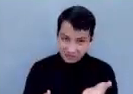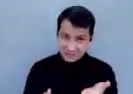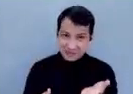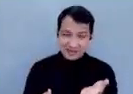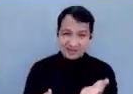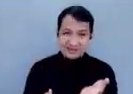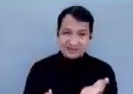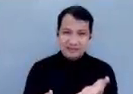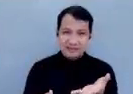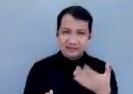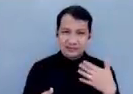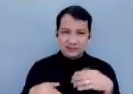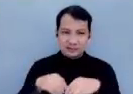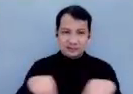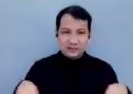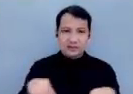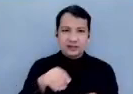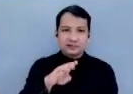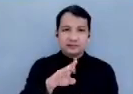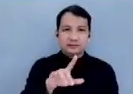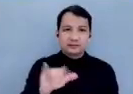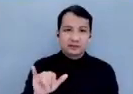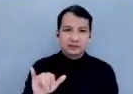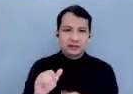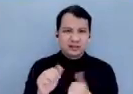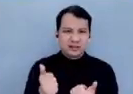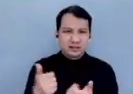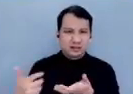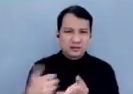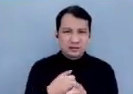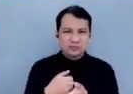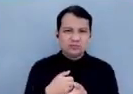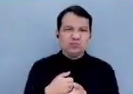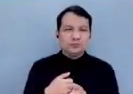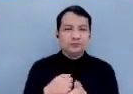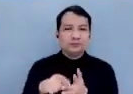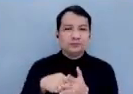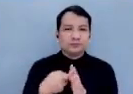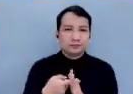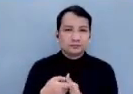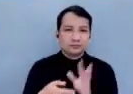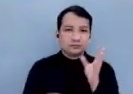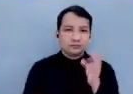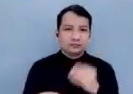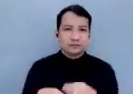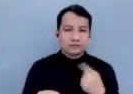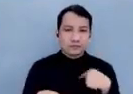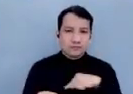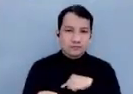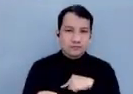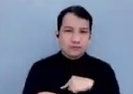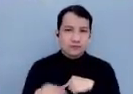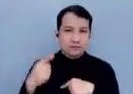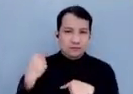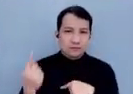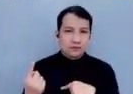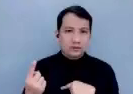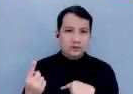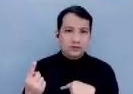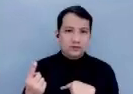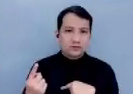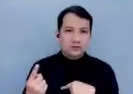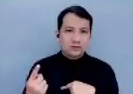na ito, no, ay nangongolekta ka. Paano ka nagsimula nito? Kasi nung nag-start ako mag ano